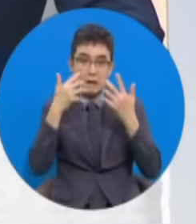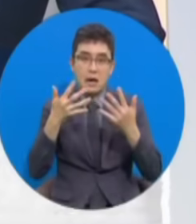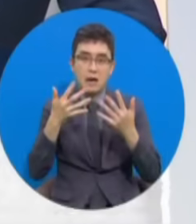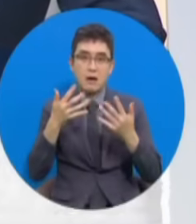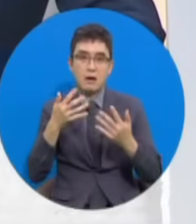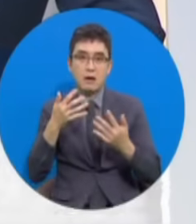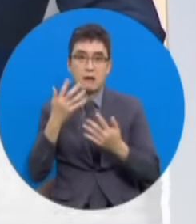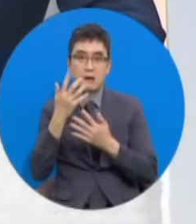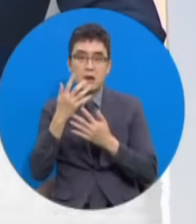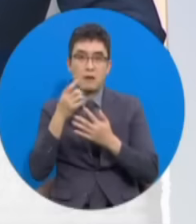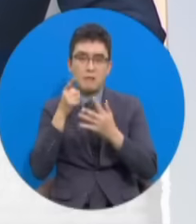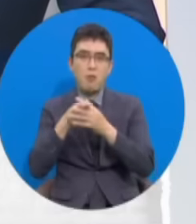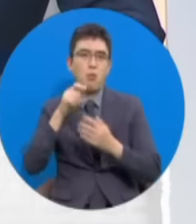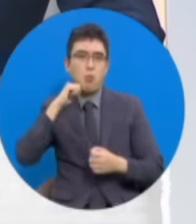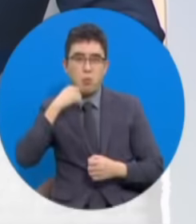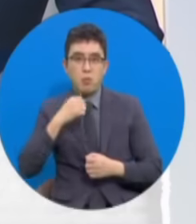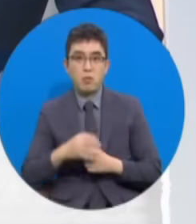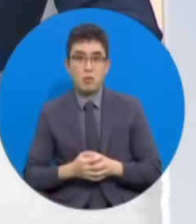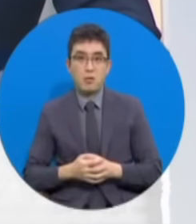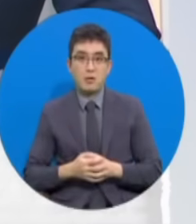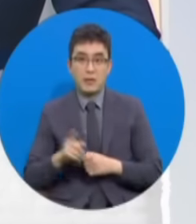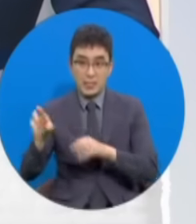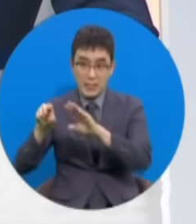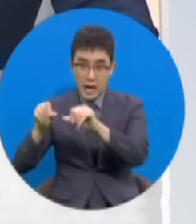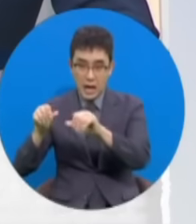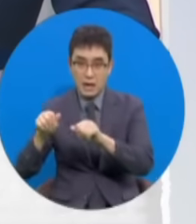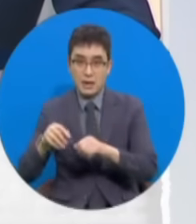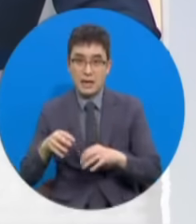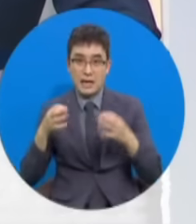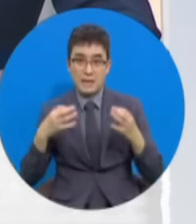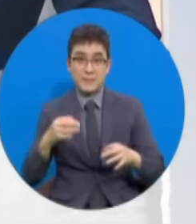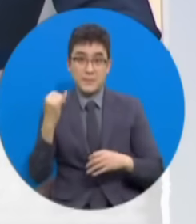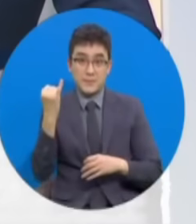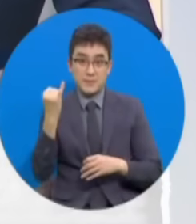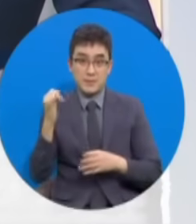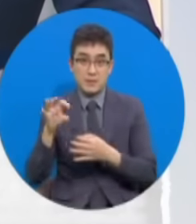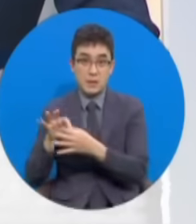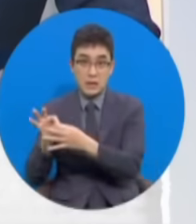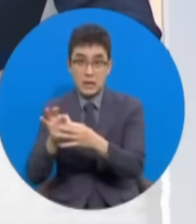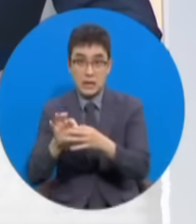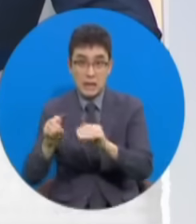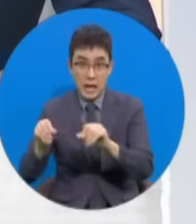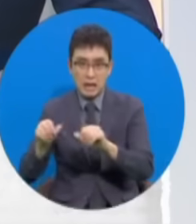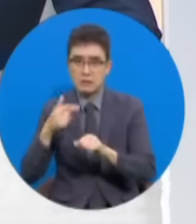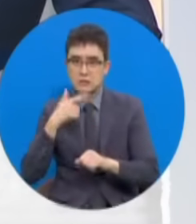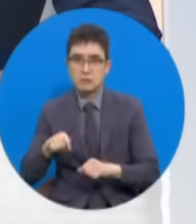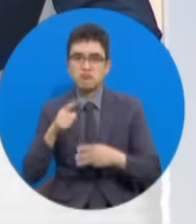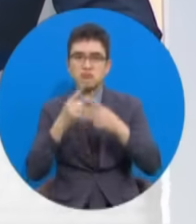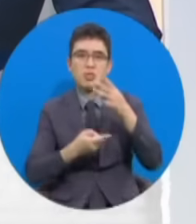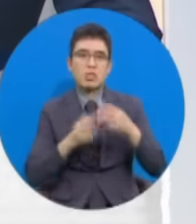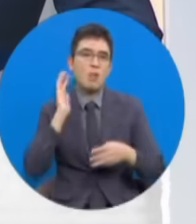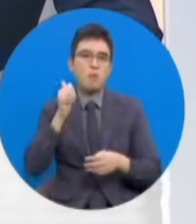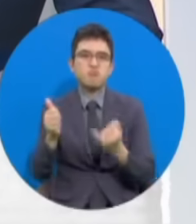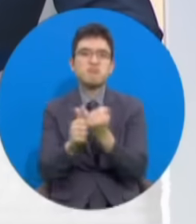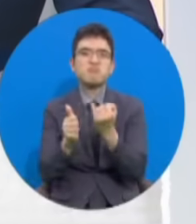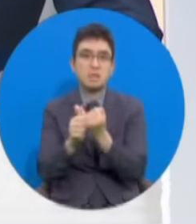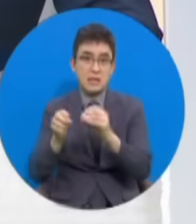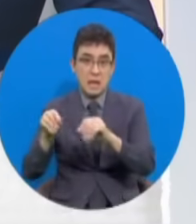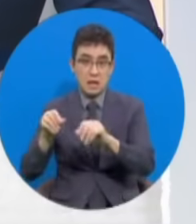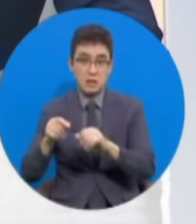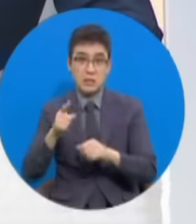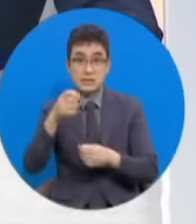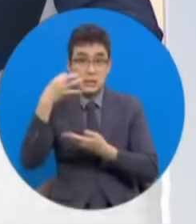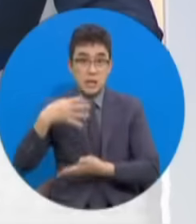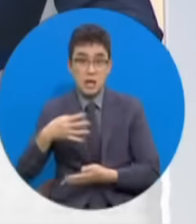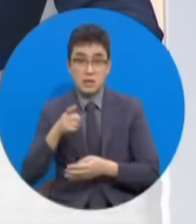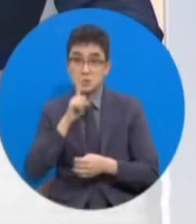거거든요. 사실 이 땅도 김건희 여사 일가의 땅이라고 얘기하지만 윤석열 대통령 부부의 땅인 겁니다. 윤석열 대통령 재산 신고한 거